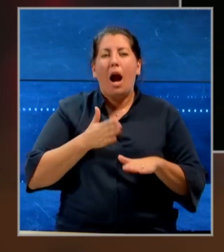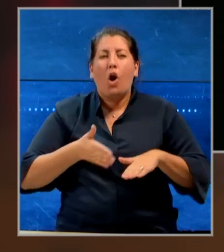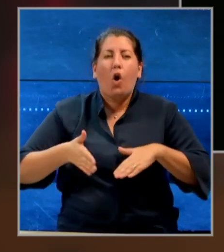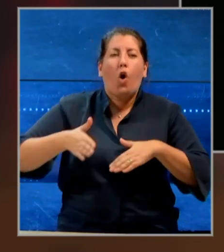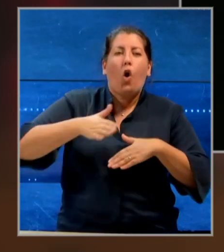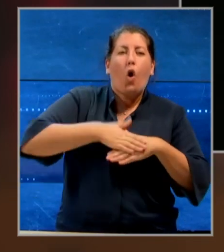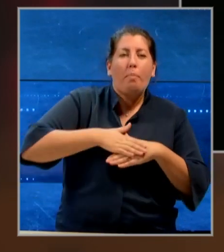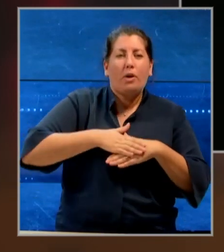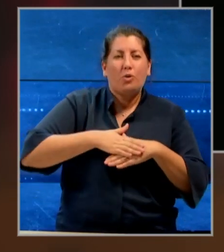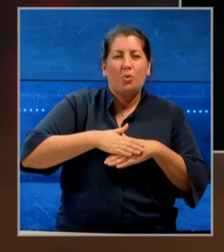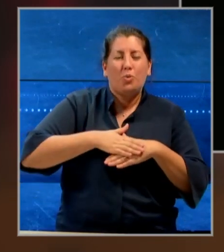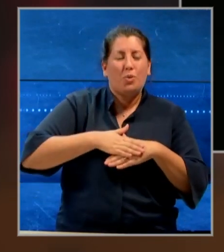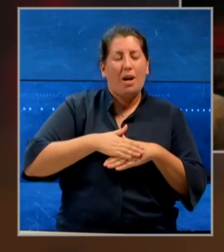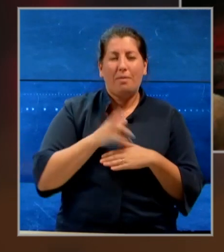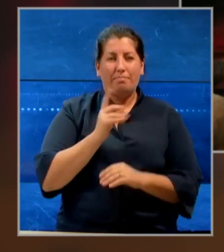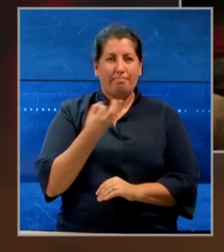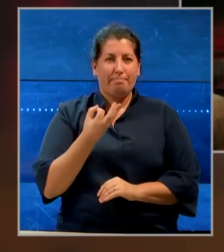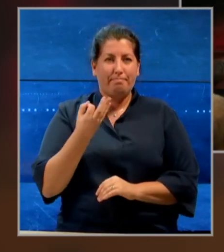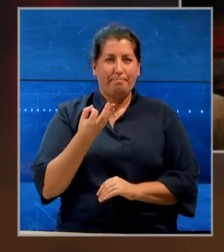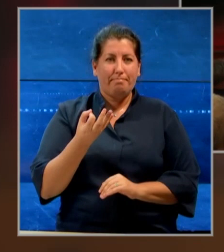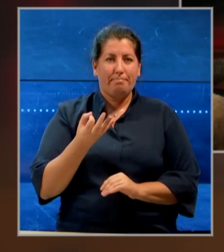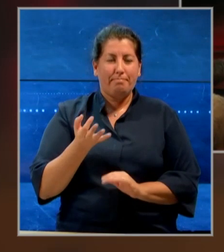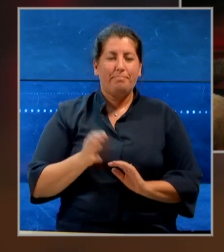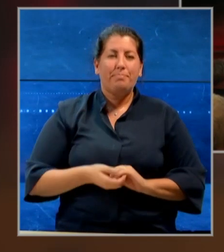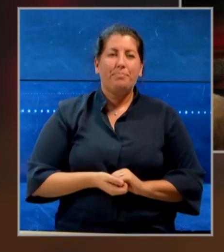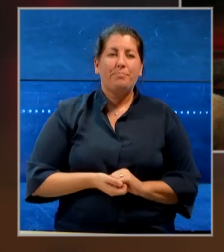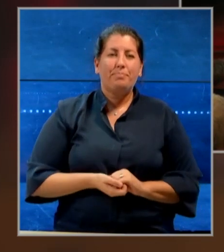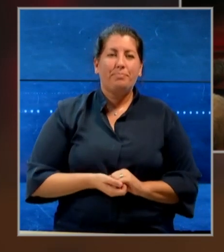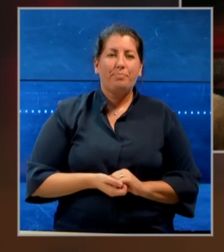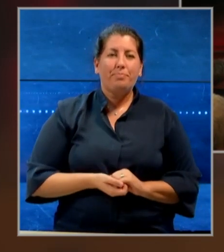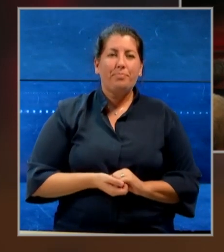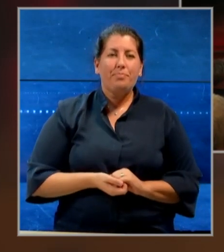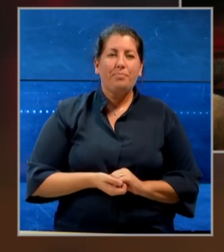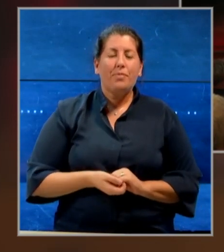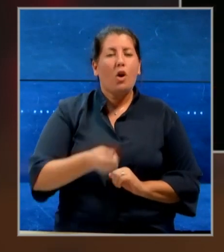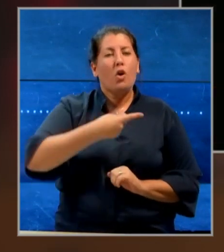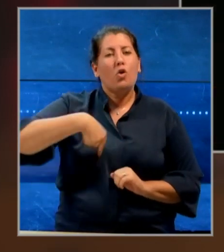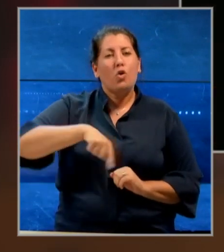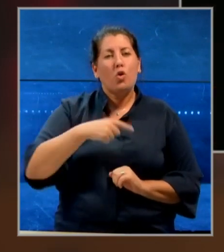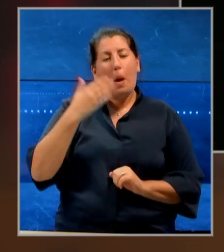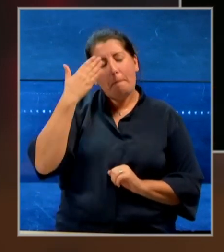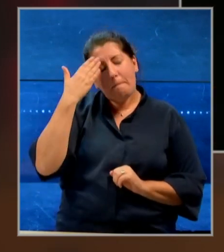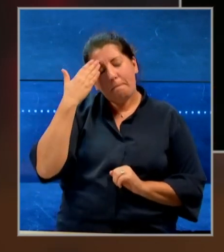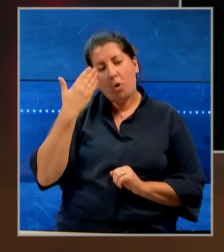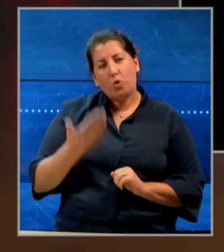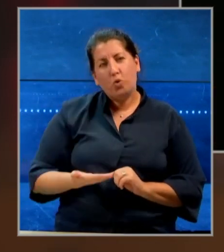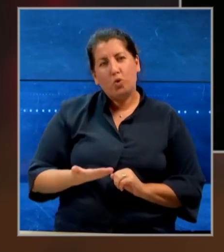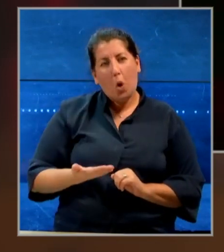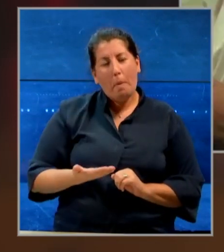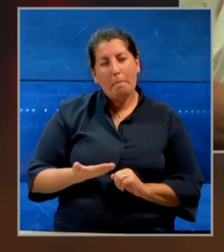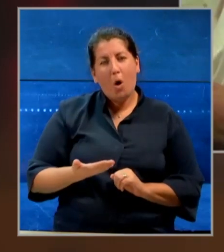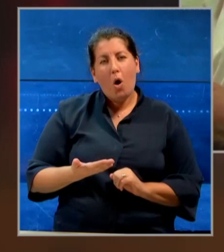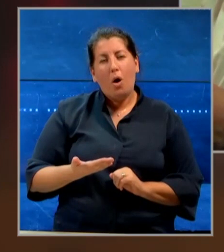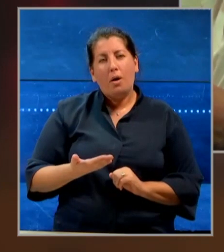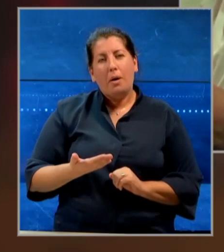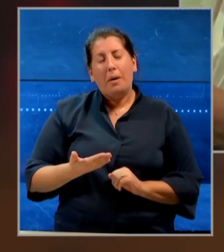ecco. Ma no, vabbè, no, torno a ripetere, succederà. Adesso noi purtroppo siamo partiti con un discorso